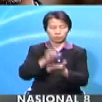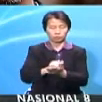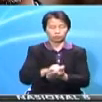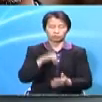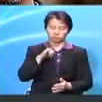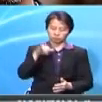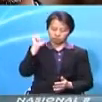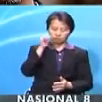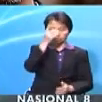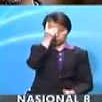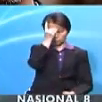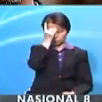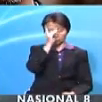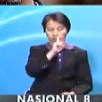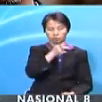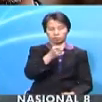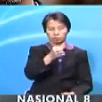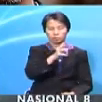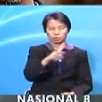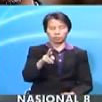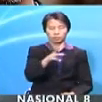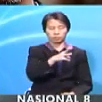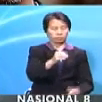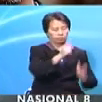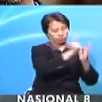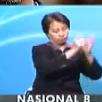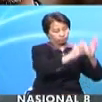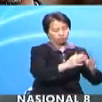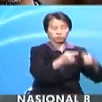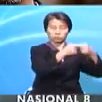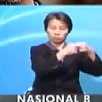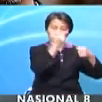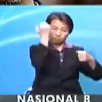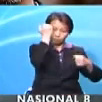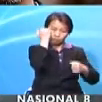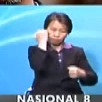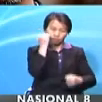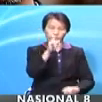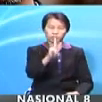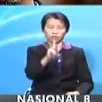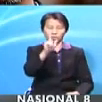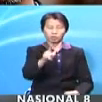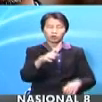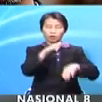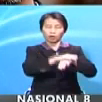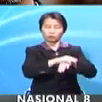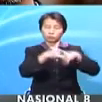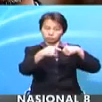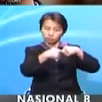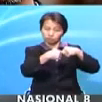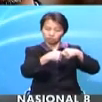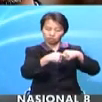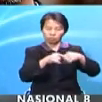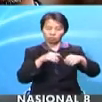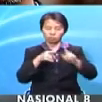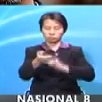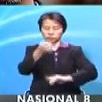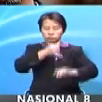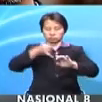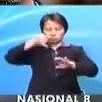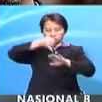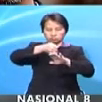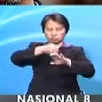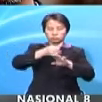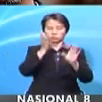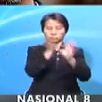semalam Datuk Sri Khairudin dan pegua madyas song di dakwah di Mahkamah Kuala Lumpur atas Jawaan mensabotajwid Matan